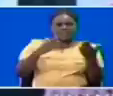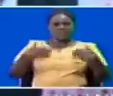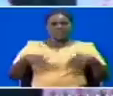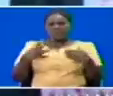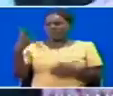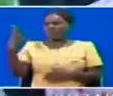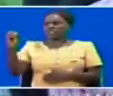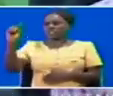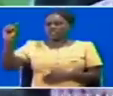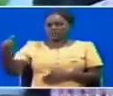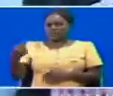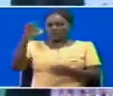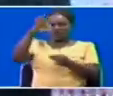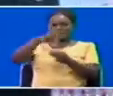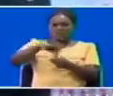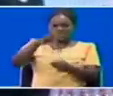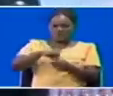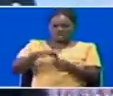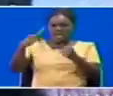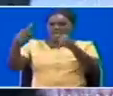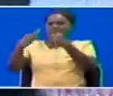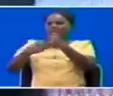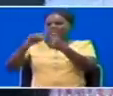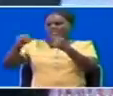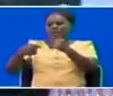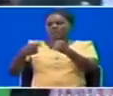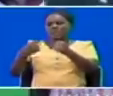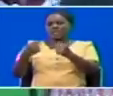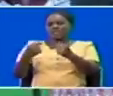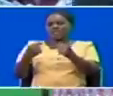90,000, waliopiga kura ni watu 8,000 peke yake. Kwa hivyo hakuna vile hii kura ilipigwa.